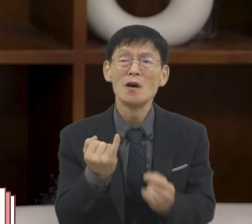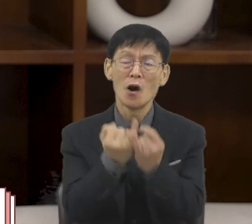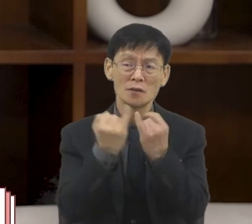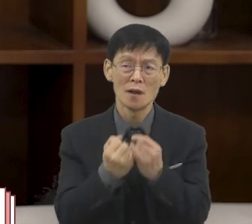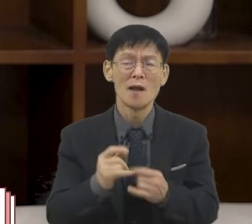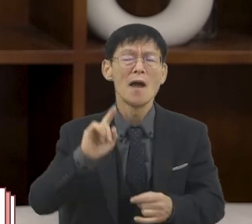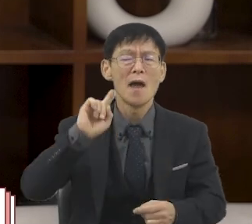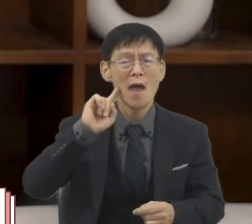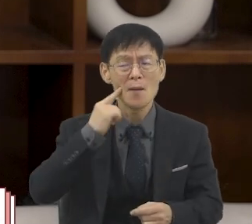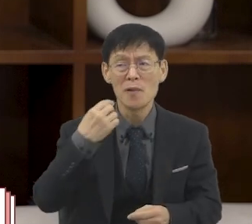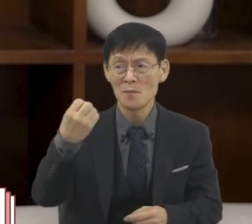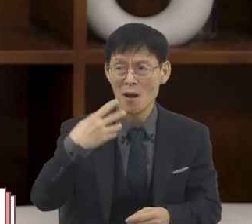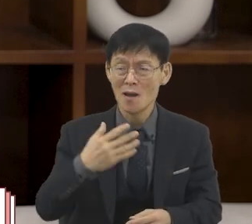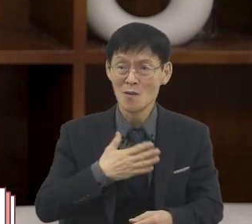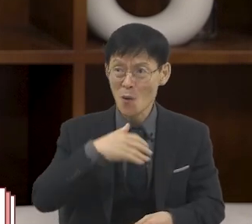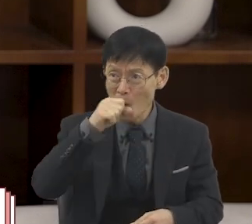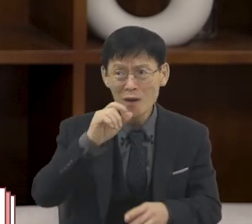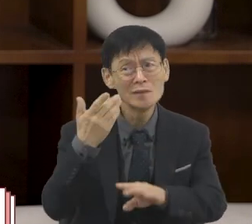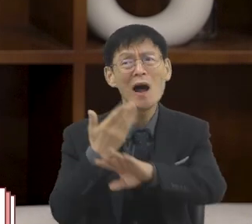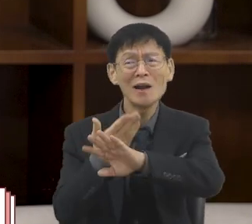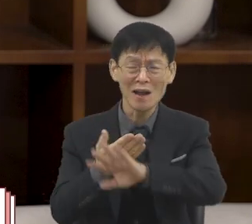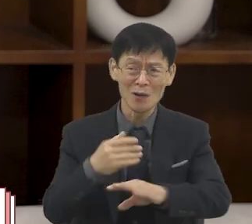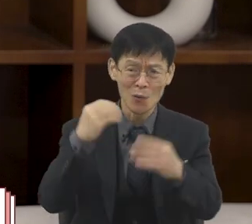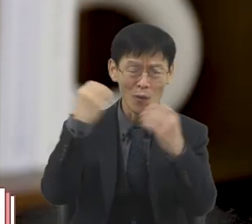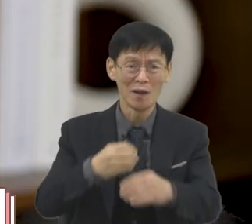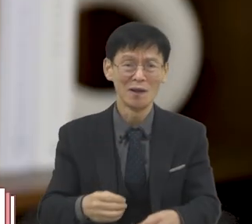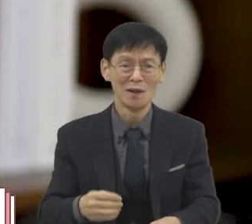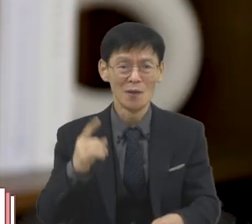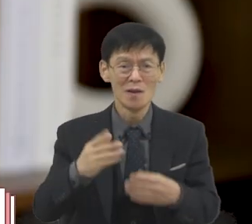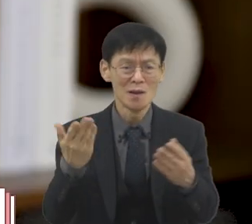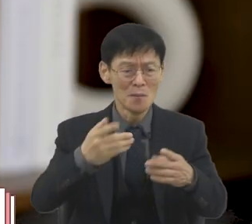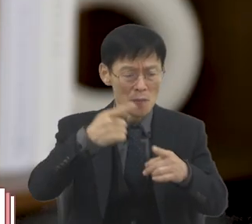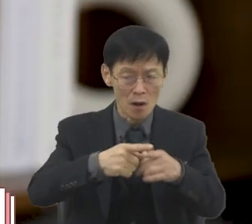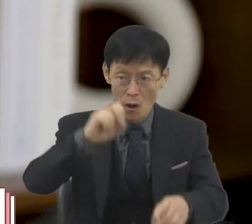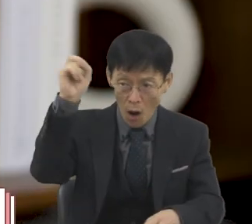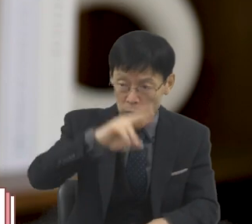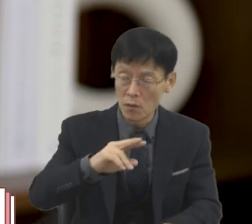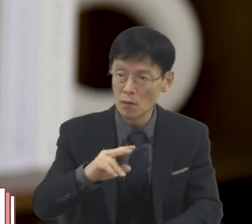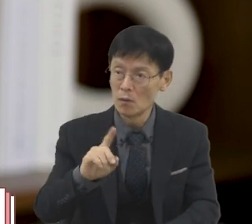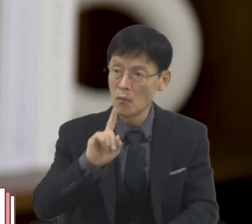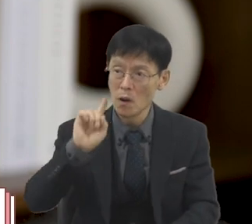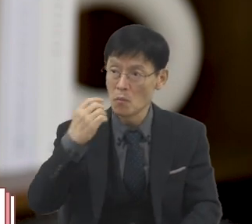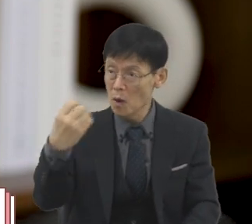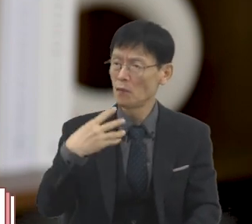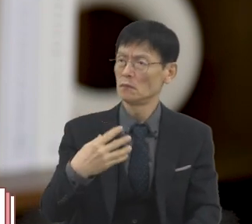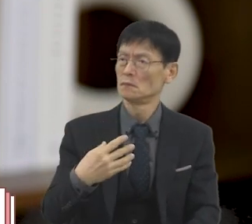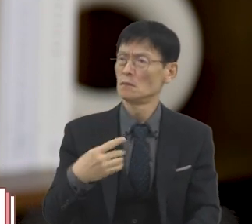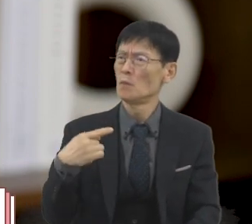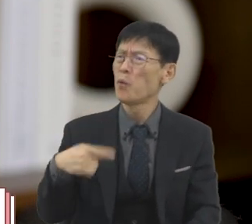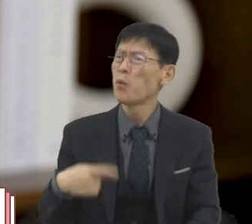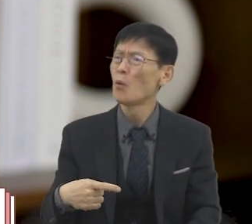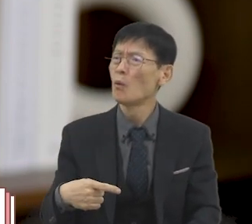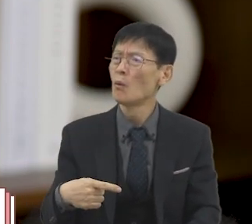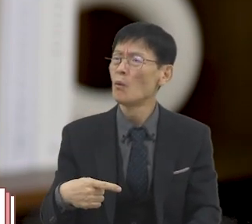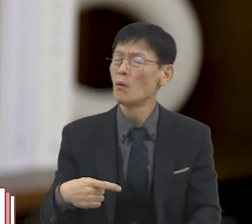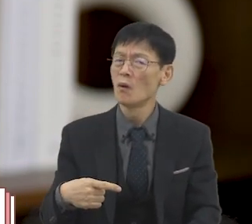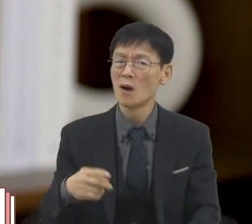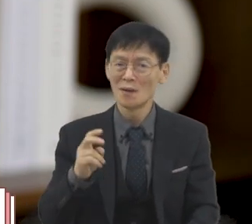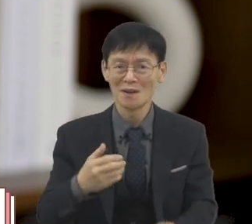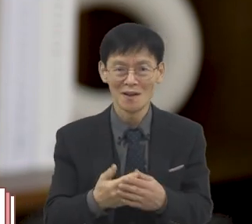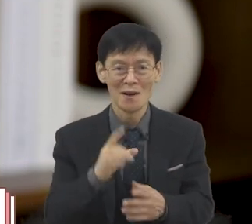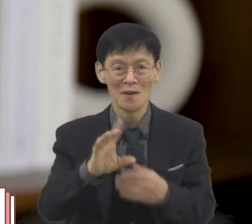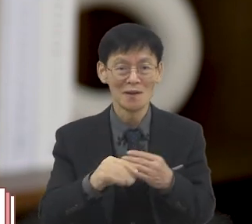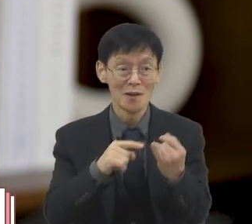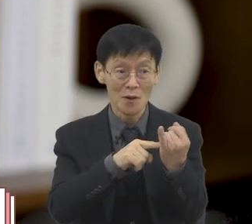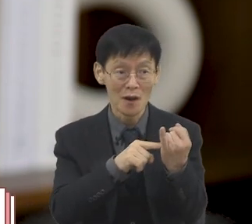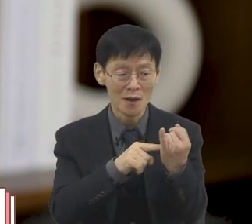여자들은 언제나 예쁘다고 하면 좋아하는 건 아니죠. 일하고 있을 때 갑자기 저런 얘기를 들으면 난감하겠죠.